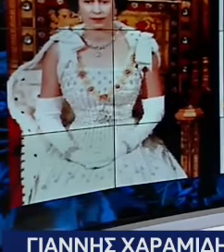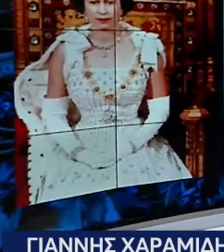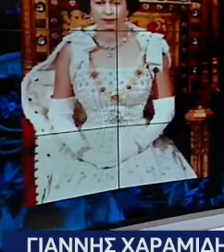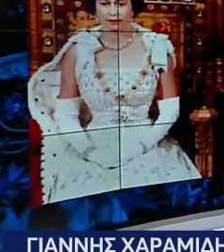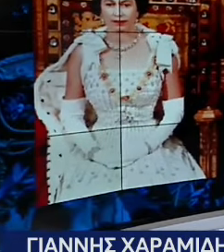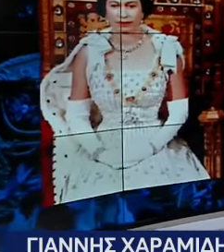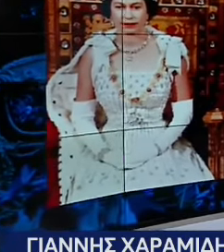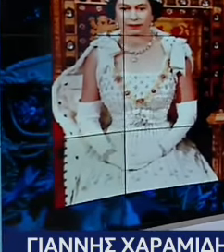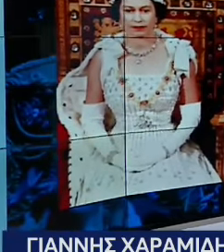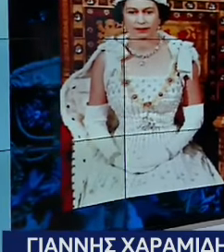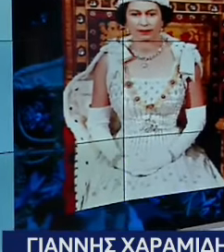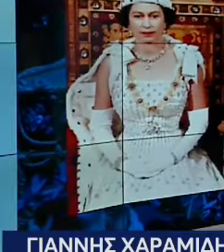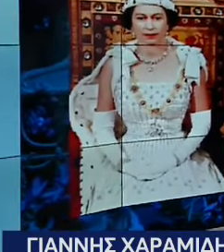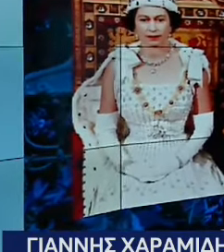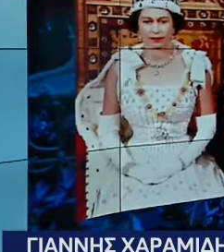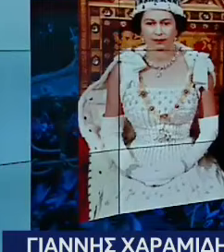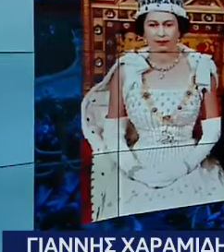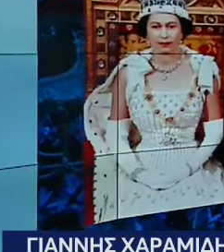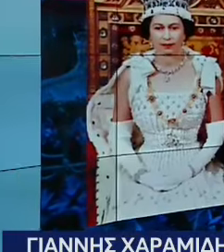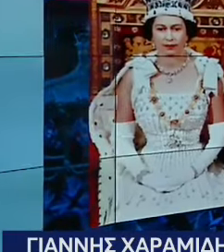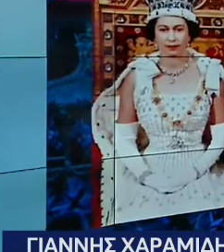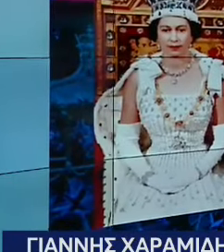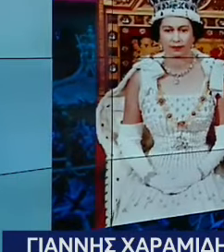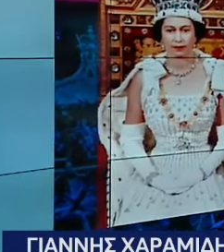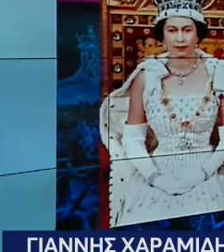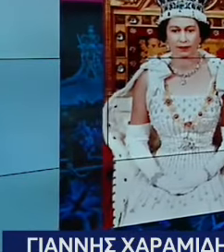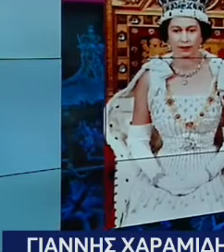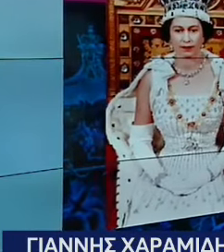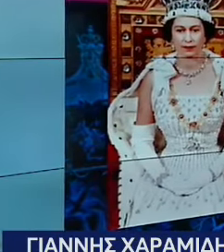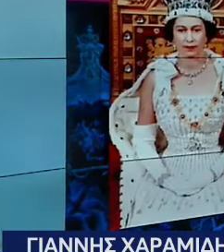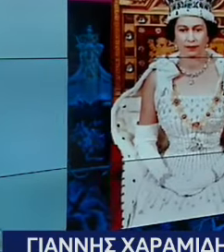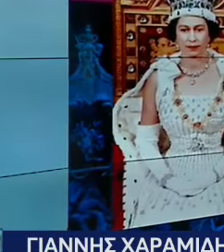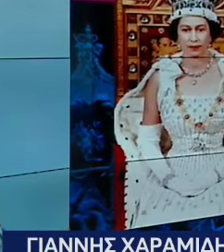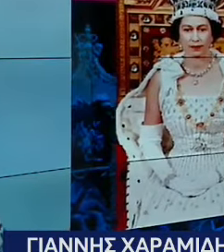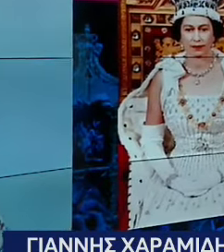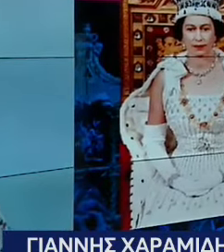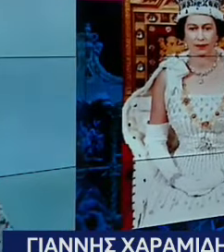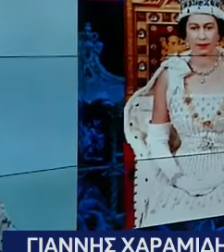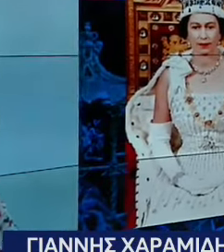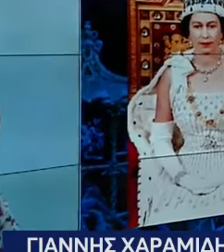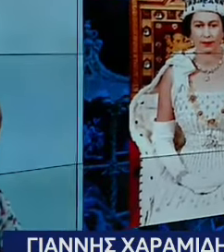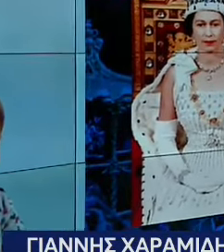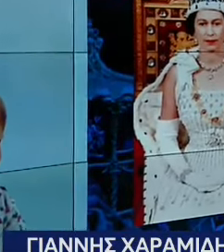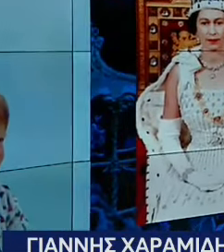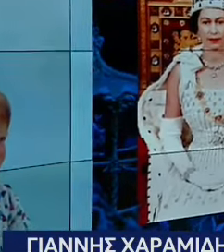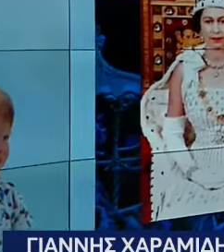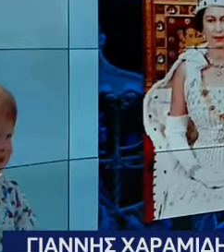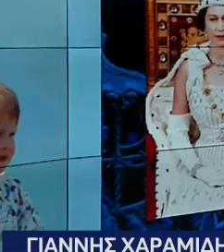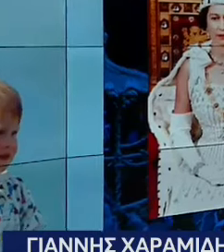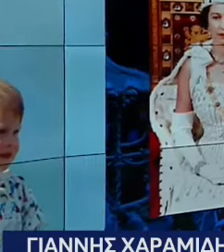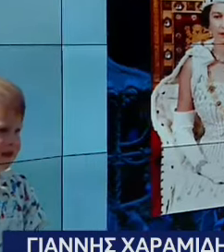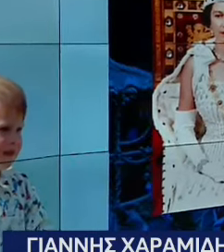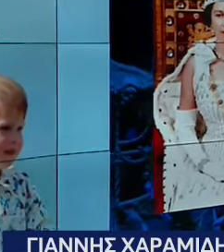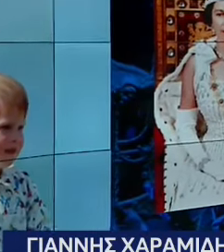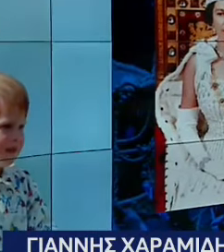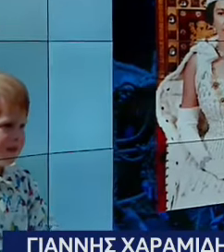και τα αυτοκίνητα δεν μπορεί να πλησιάσει, να μπει ή να φυγεί οποιοδήποτε όχημα στη συγκεκριμένη περιοχή. Πάνω, όπως σας είπα ήδη, από